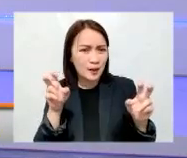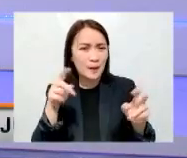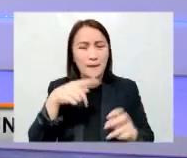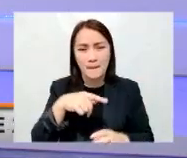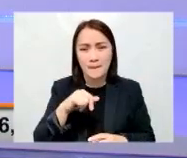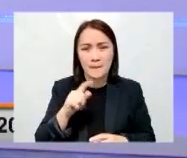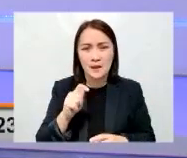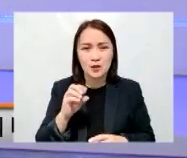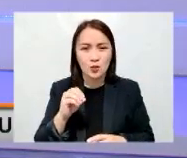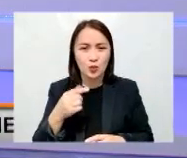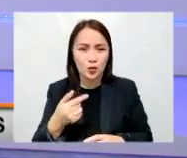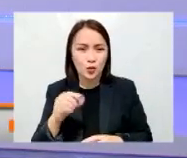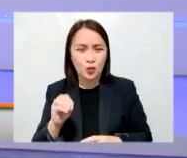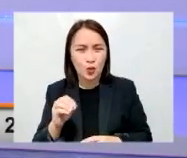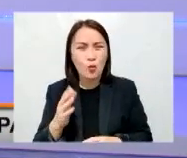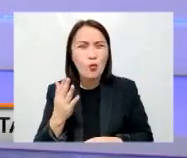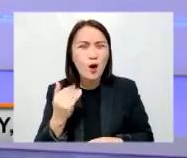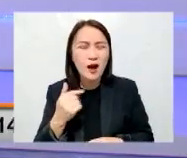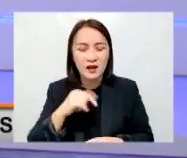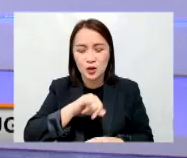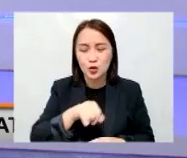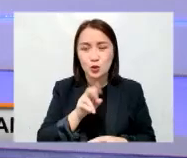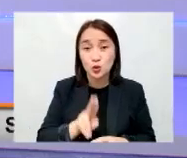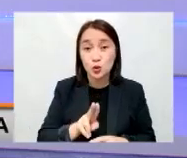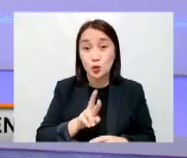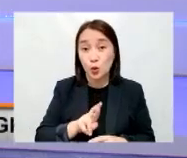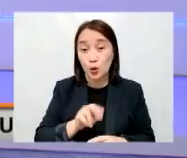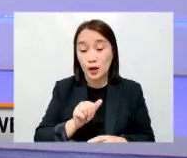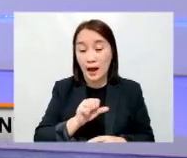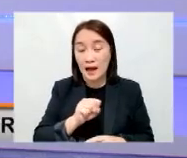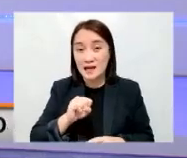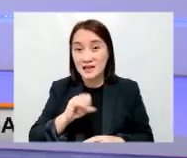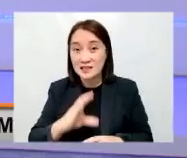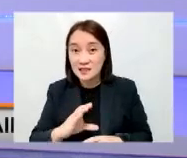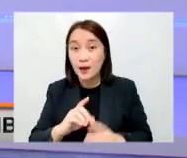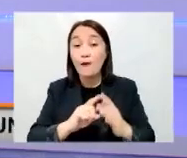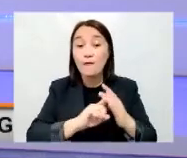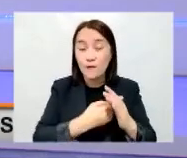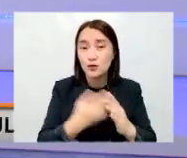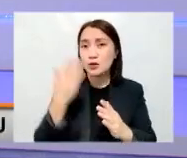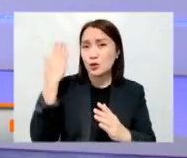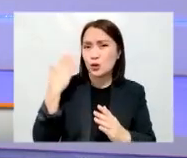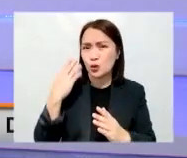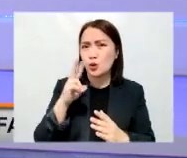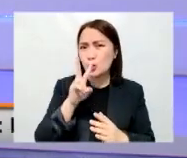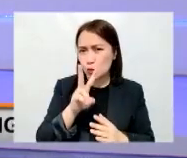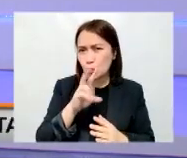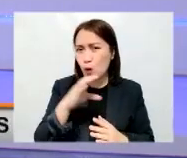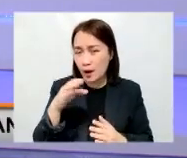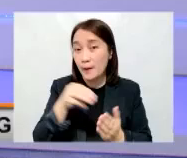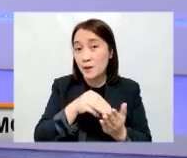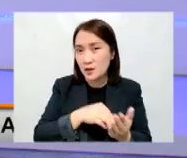ba Jurassic plant ang bansag dito? Una raw kasi itong tumubo 200 million years ago o noong